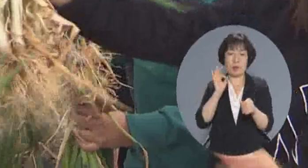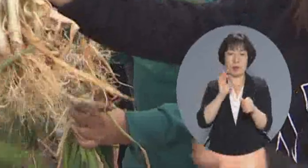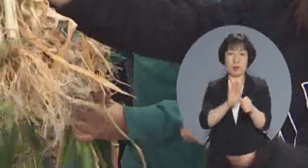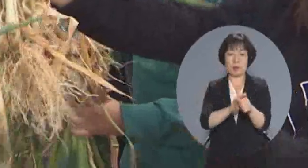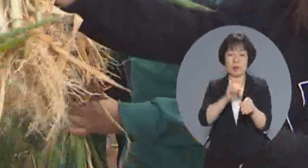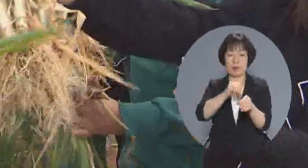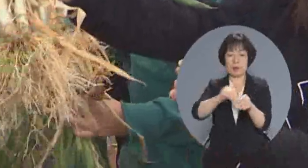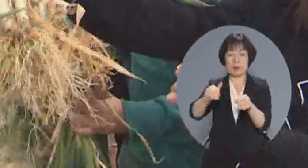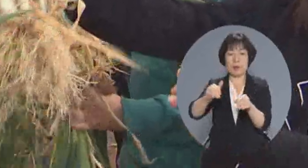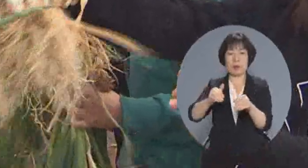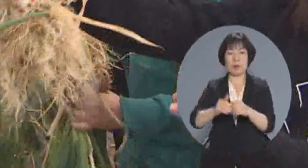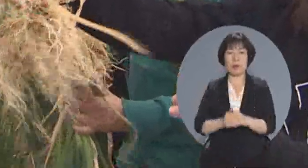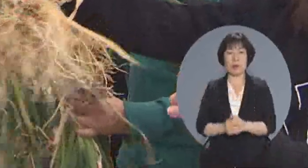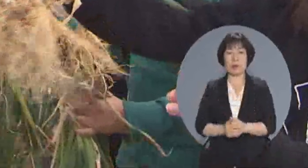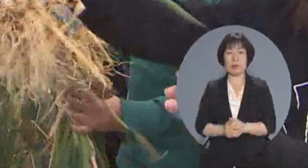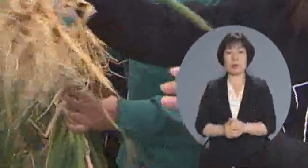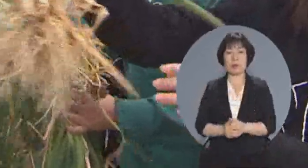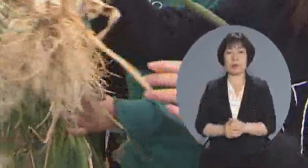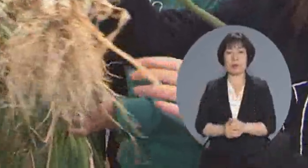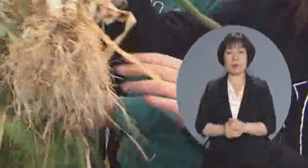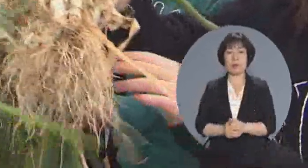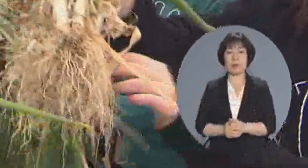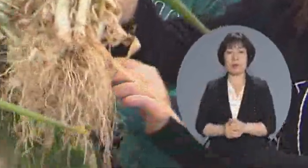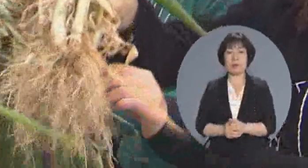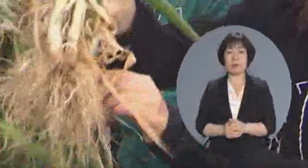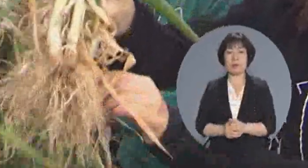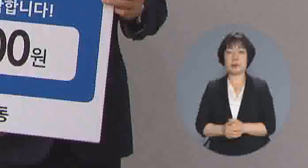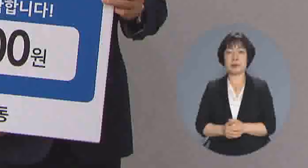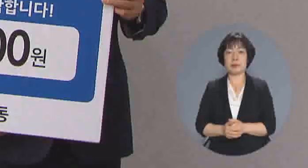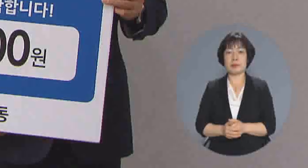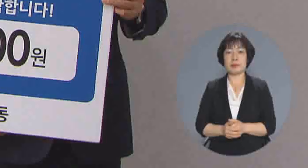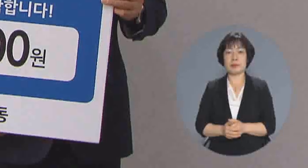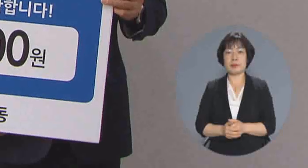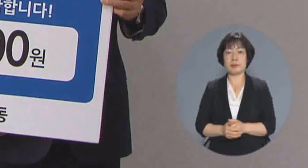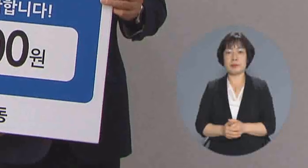기탁하기로 했습니다. MBC 뉴스 김한수입니다.